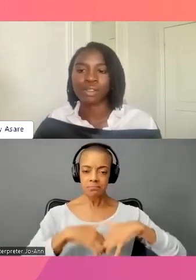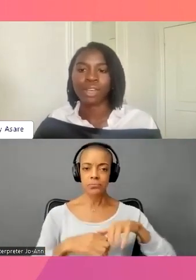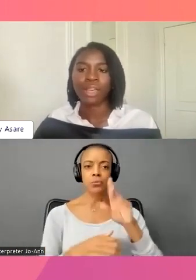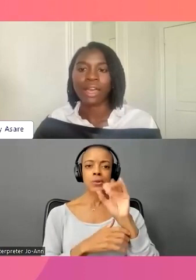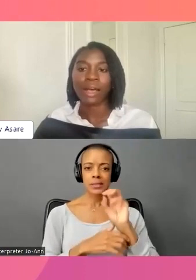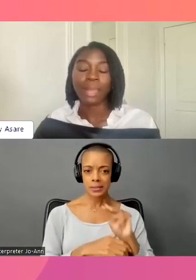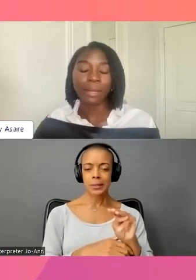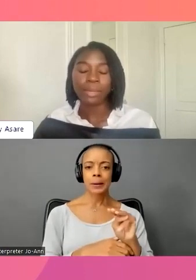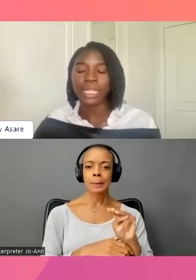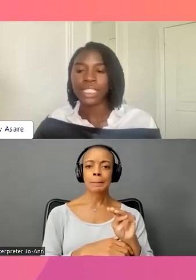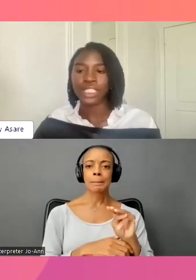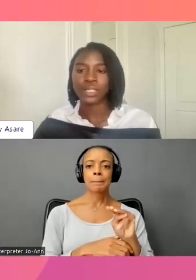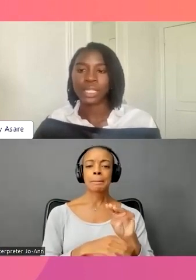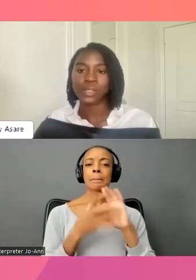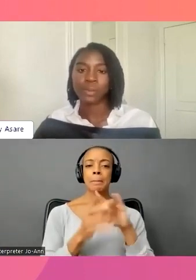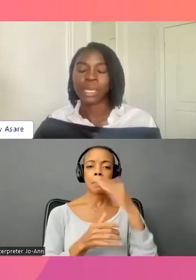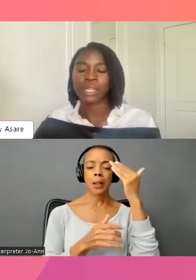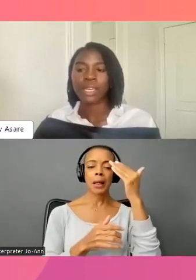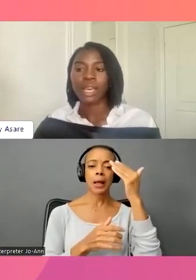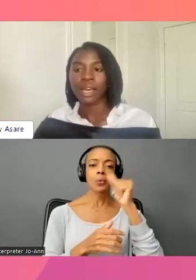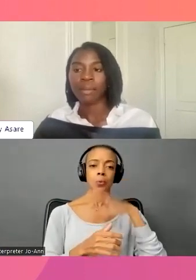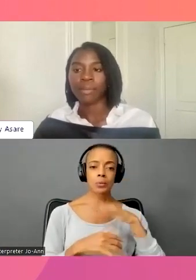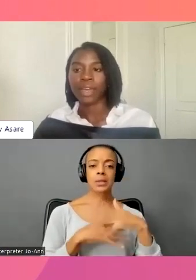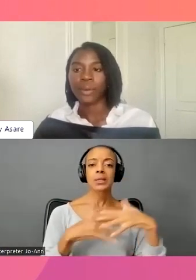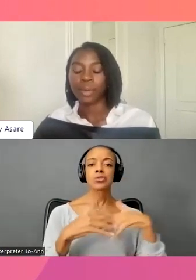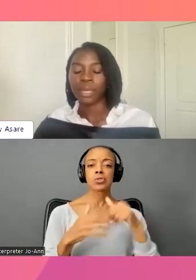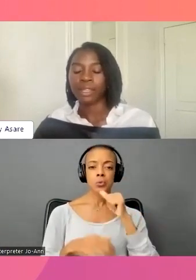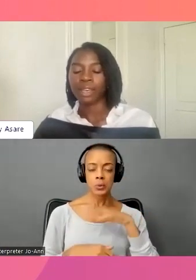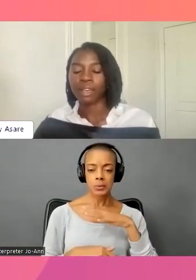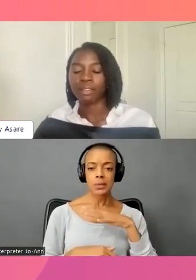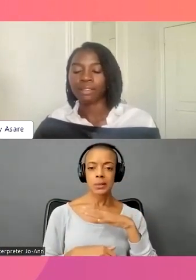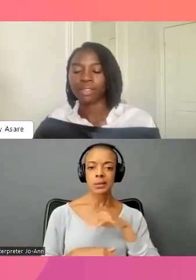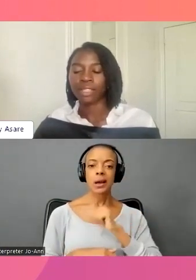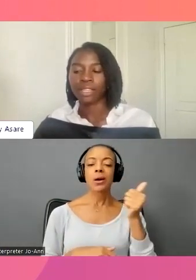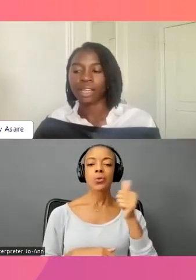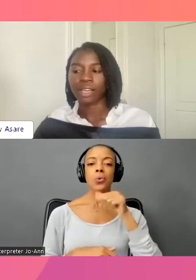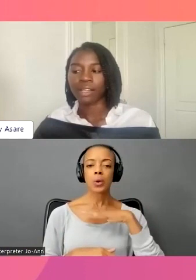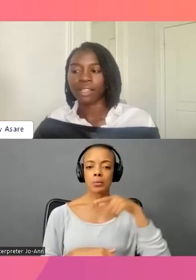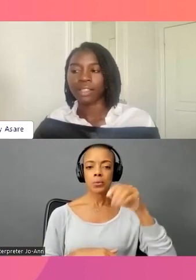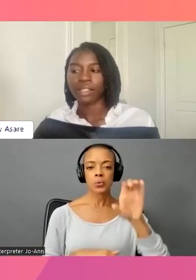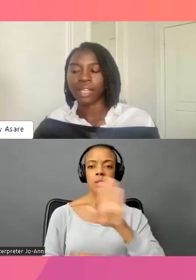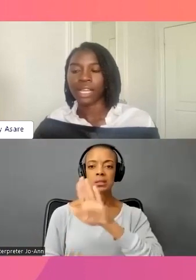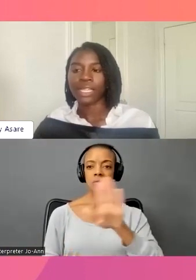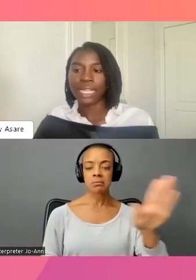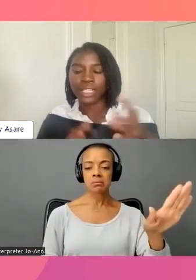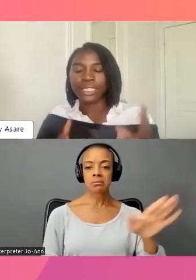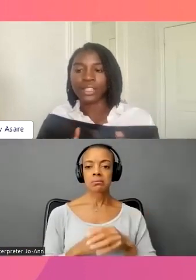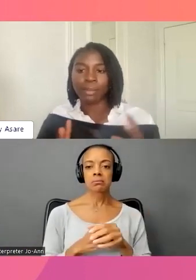Et ce pour démanteler le racisme envers les femmes noires, les femmes autochtones et autres femmes